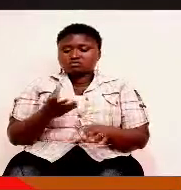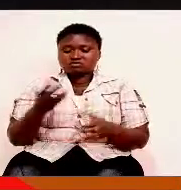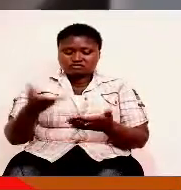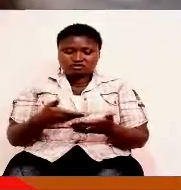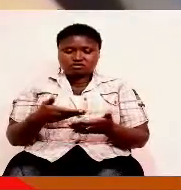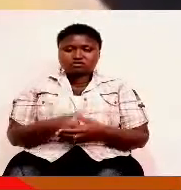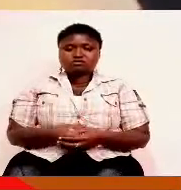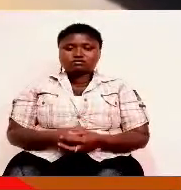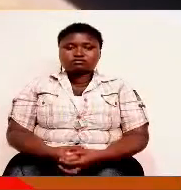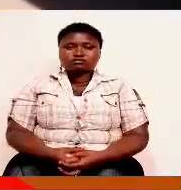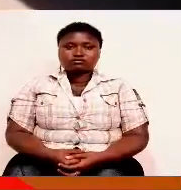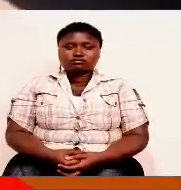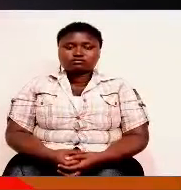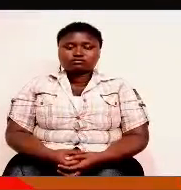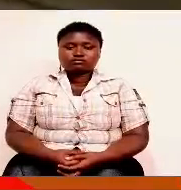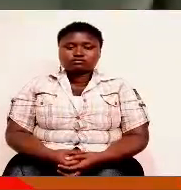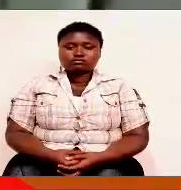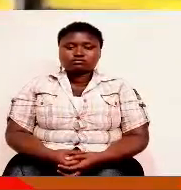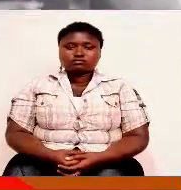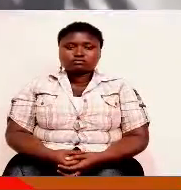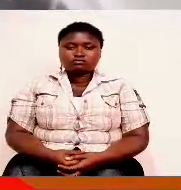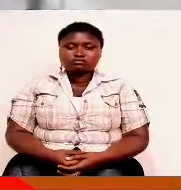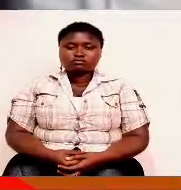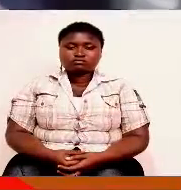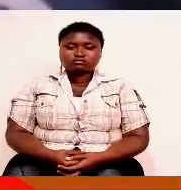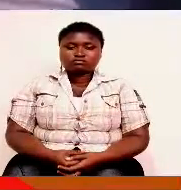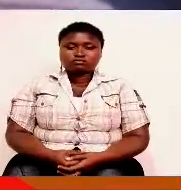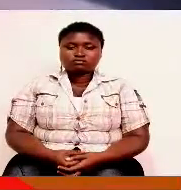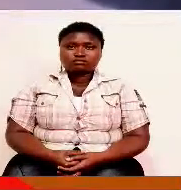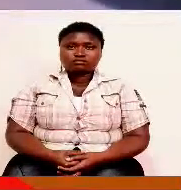Hado ini ha Utana TV, jitago wakimejo wa Wabugo.